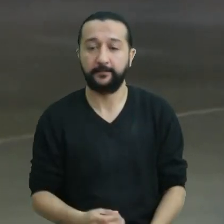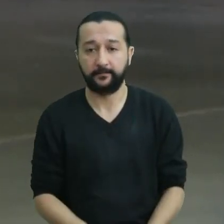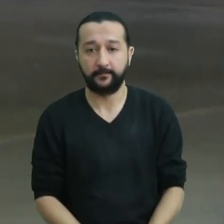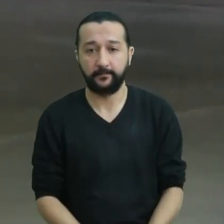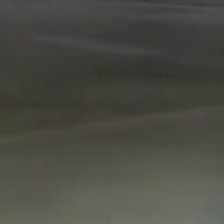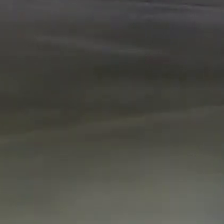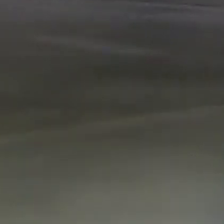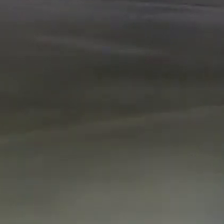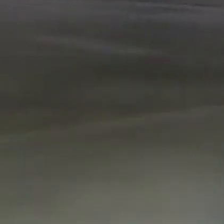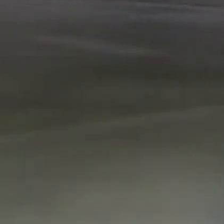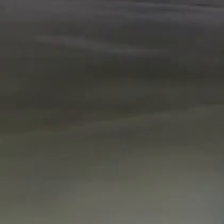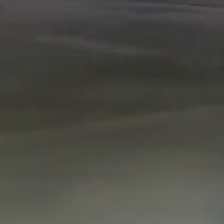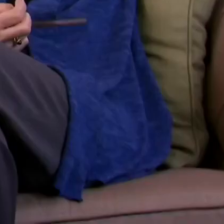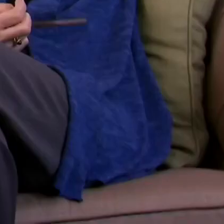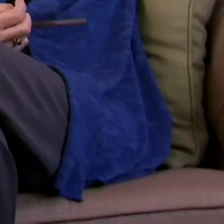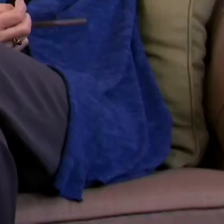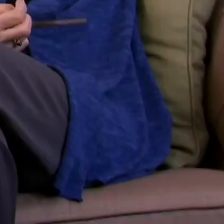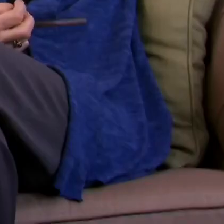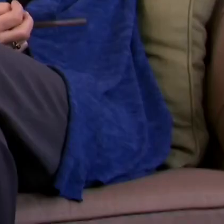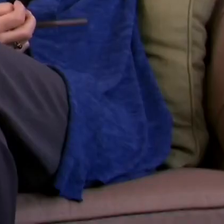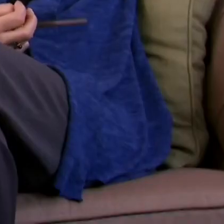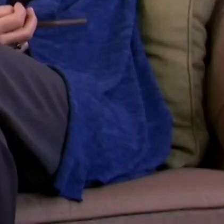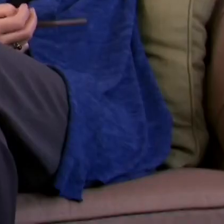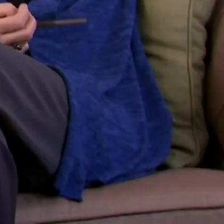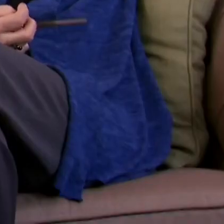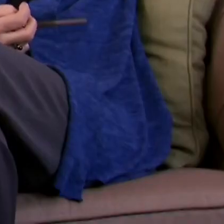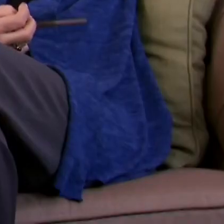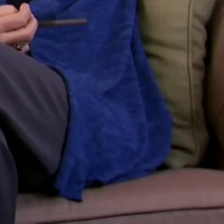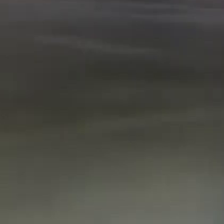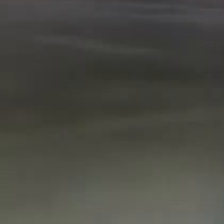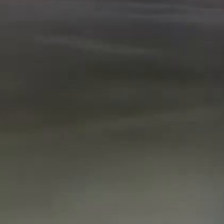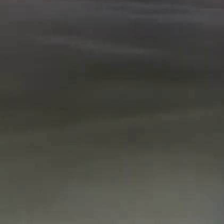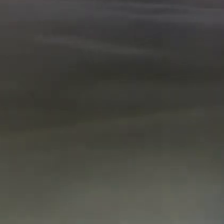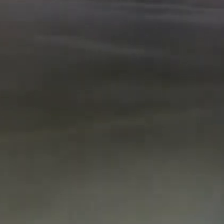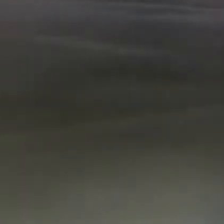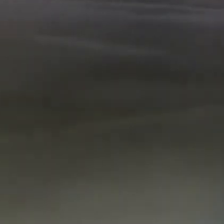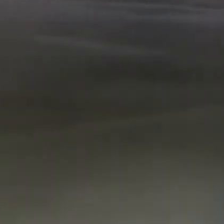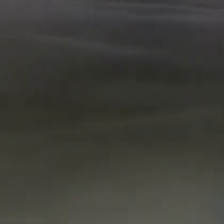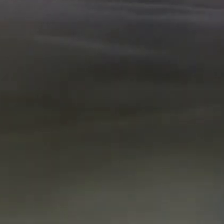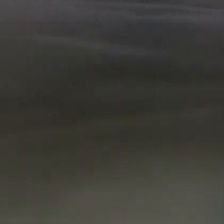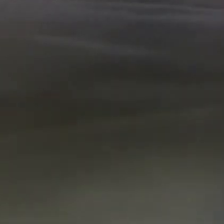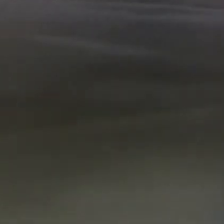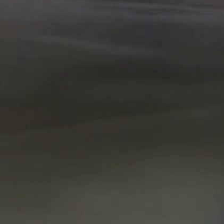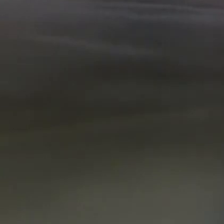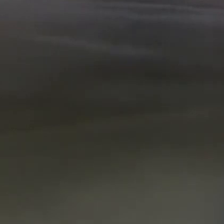Tarantula Sarp'ın ayaklarının dibinde dolanıyor. Nurhan'la Serpil Sarp'a hak vererek başlarını salladılar.